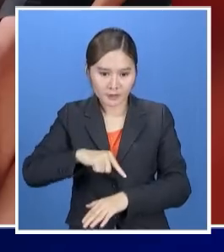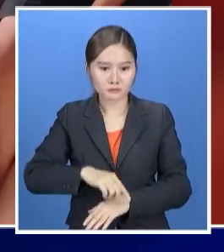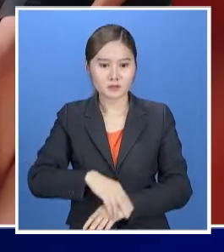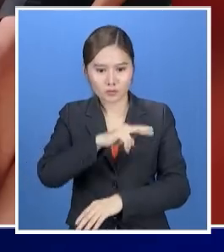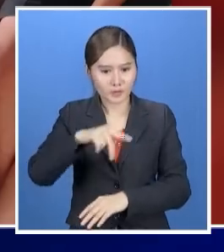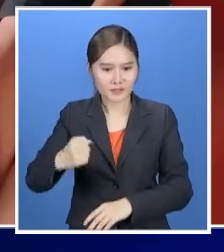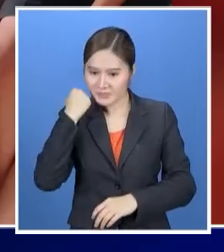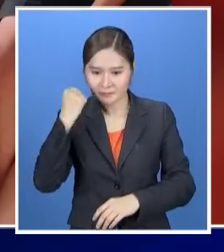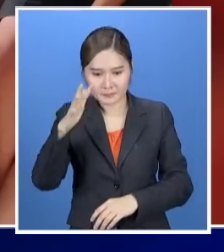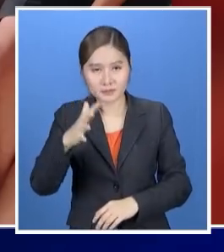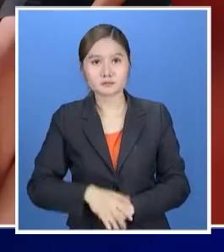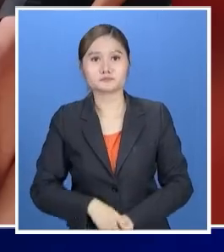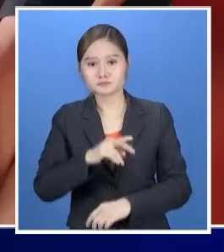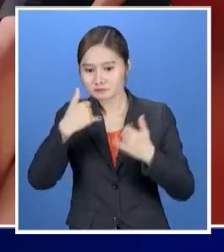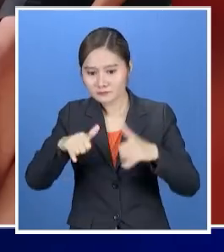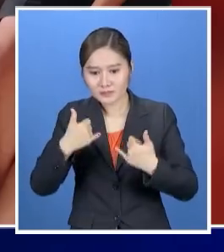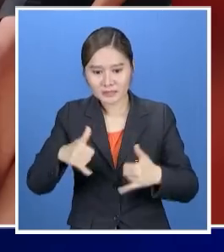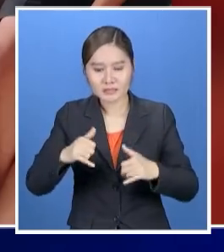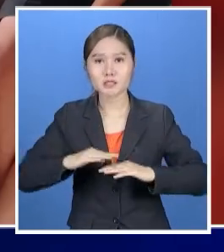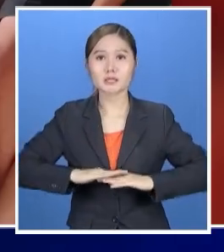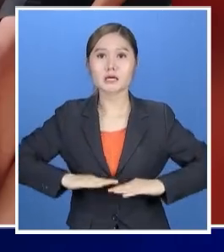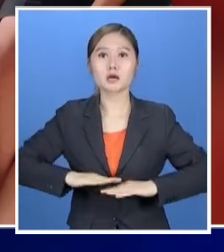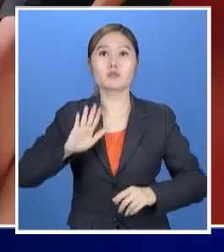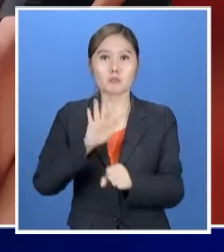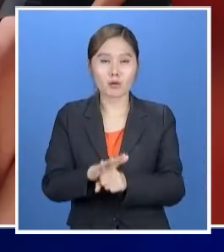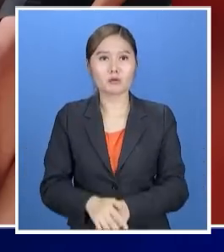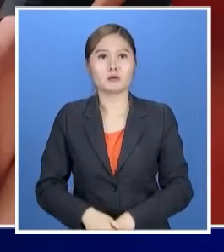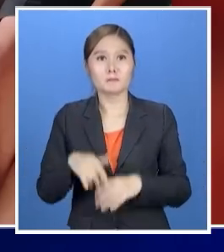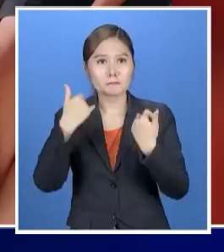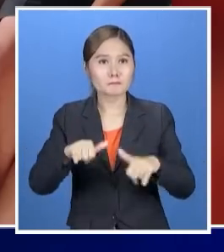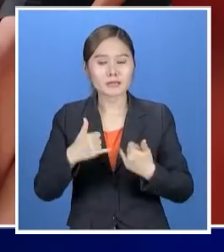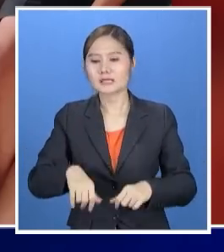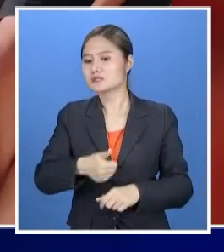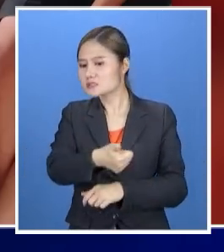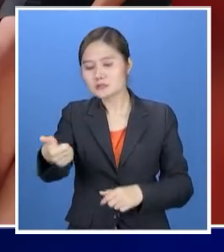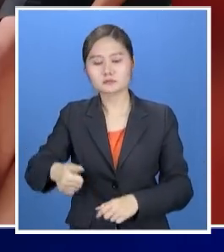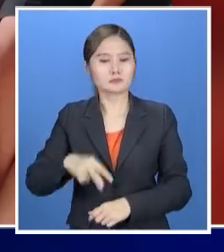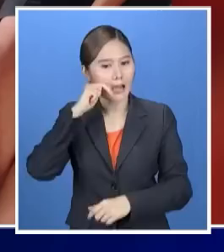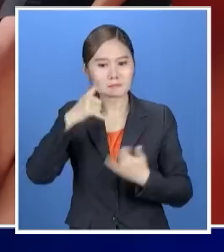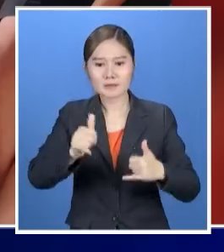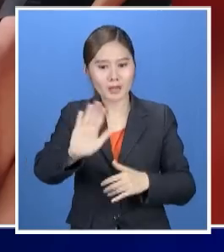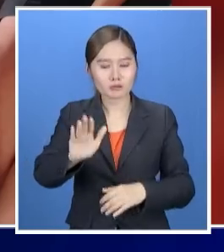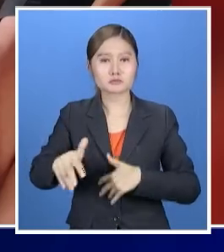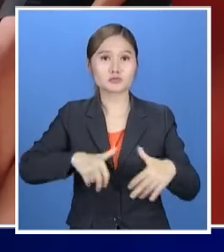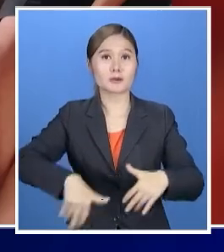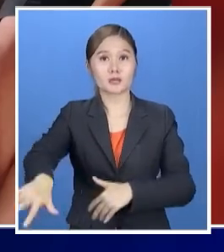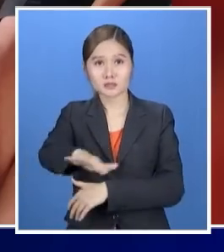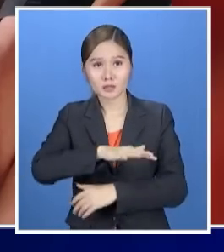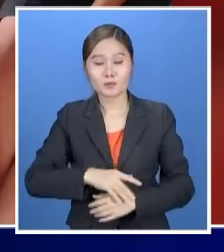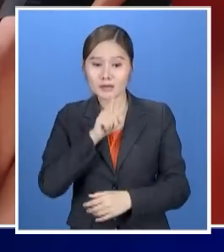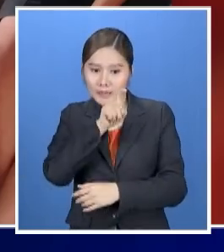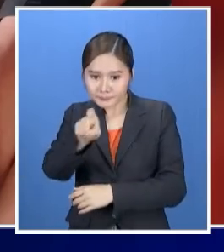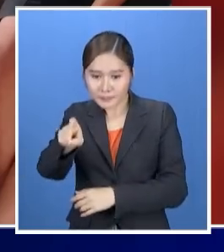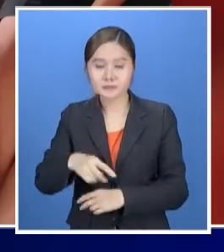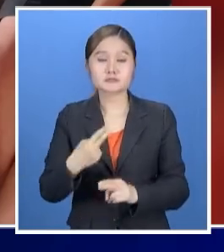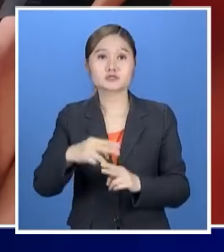ว่ายน้ำไม่แข็งว่ายเล่นแค่ตื้นๆก็พอหรือไม่อย่างนั้นไปเล่นอย่างอื่นเลยส่วนชาวบ้านในพื้นที่ที่เราลงพื้นที่ไปสอบ